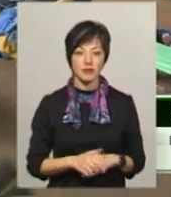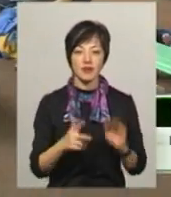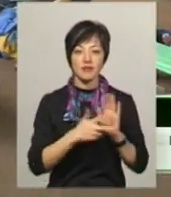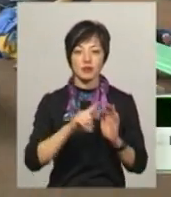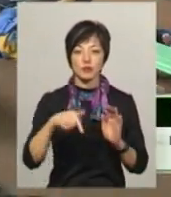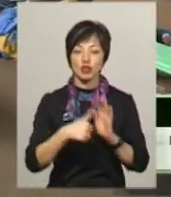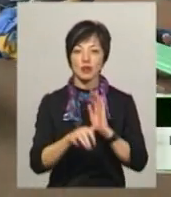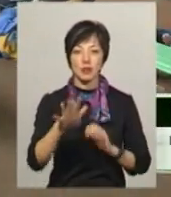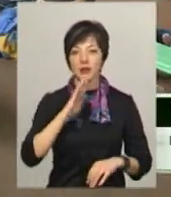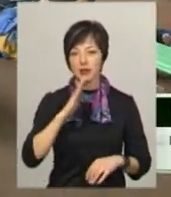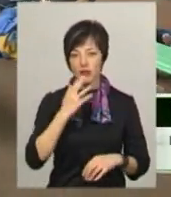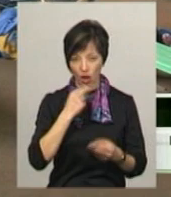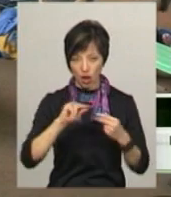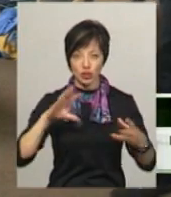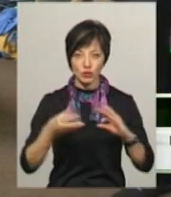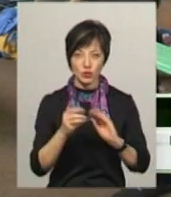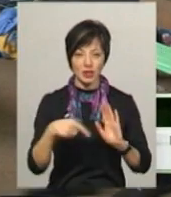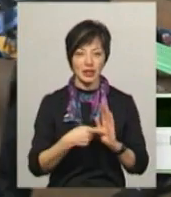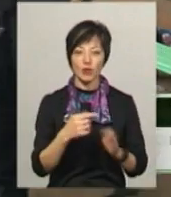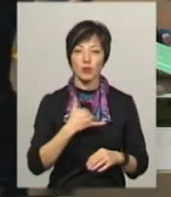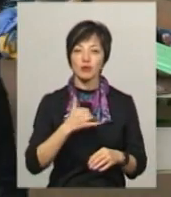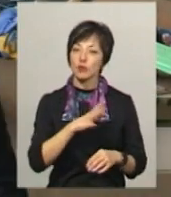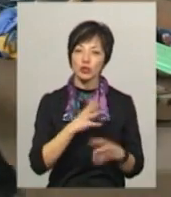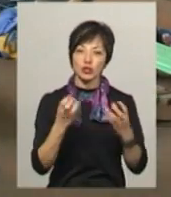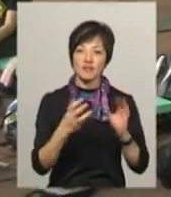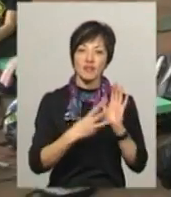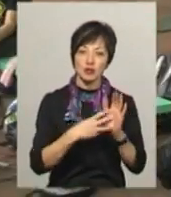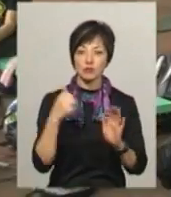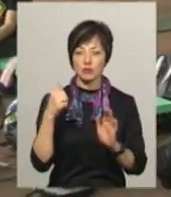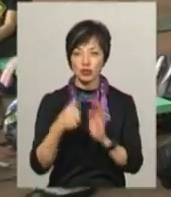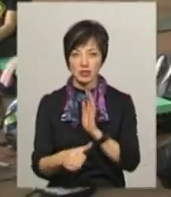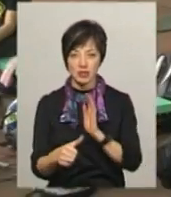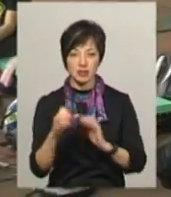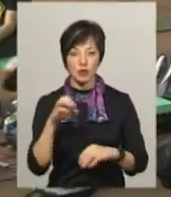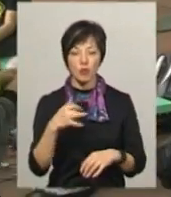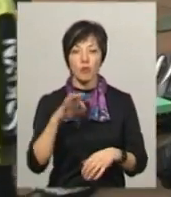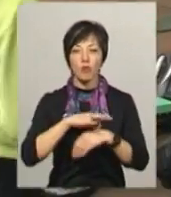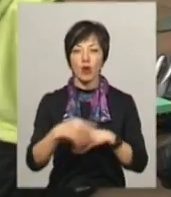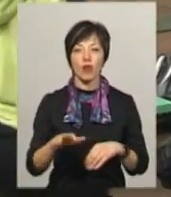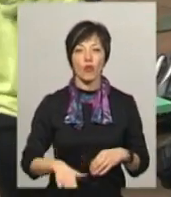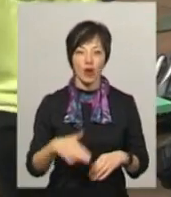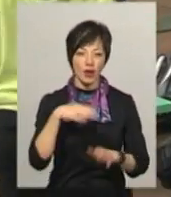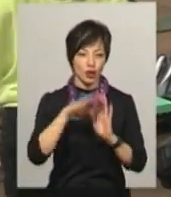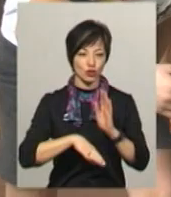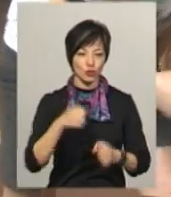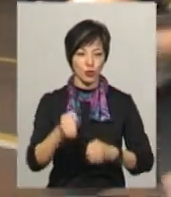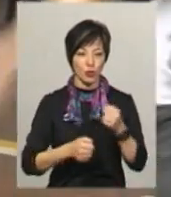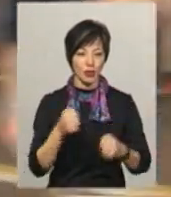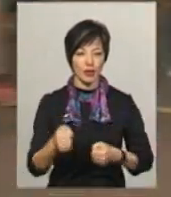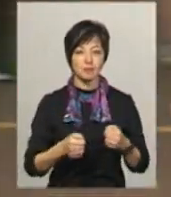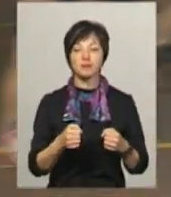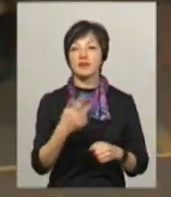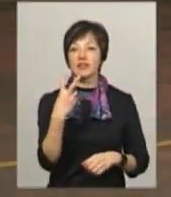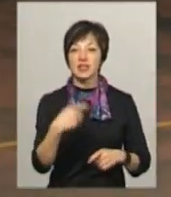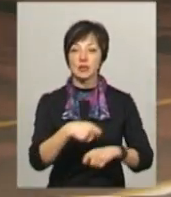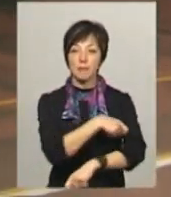8,65. Це твій найкращий результат? Ні, в мене було 8,60. У мене боліла нога і я гірше пробігла. У бігу на